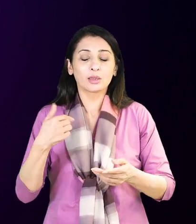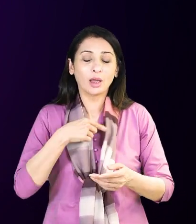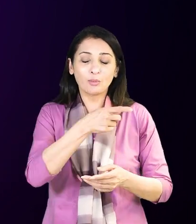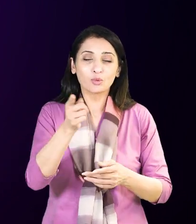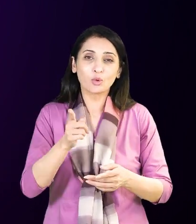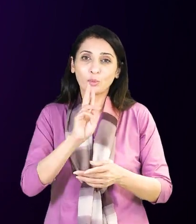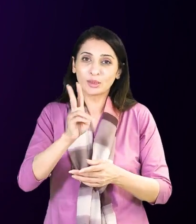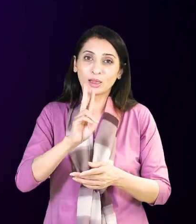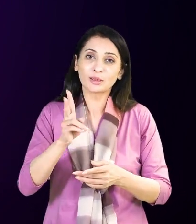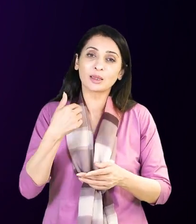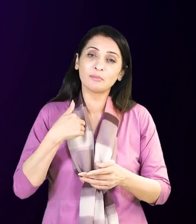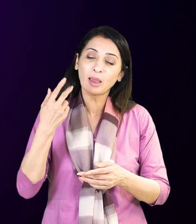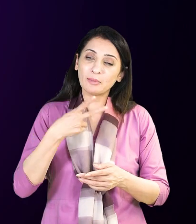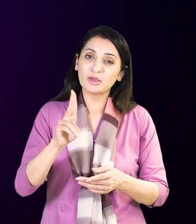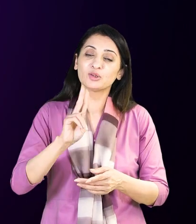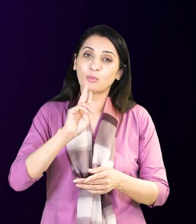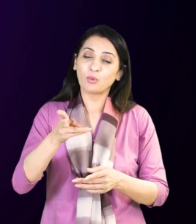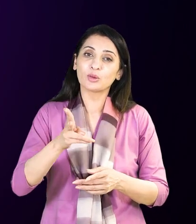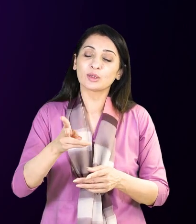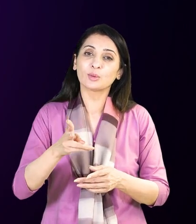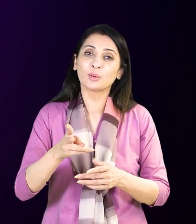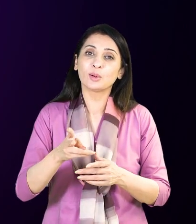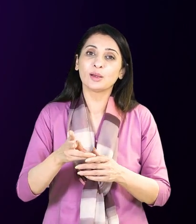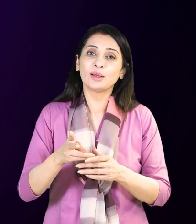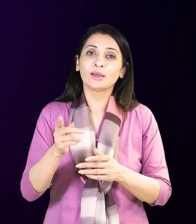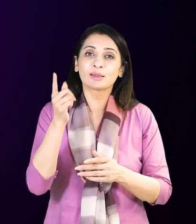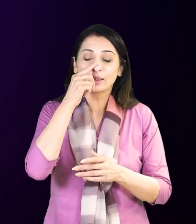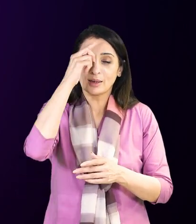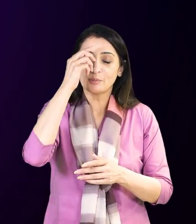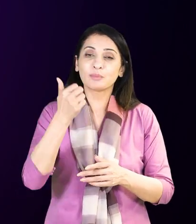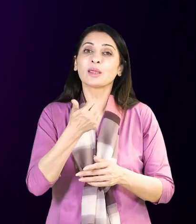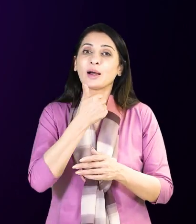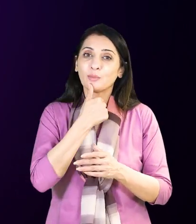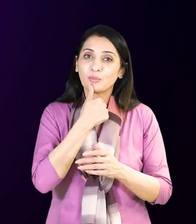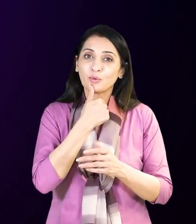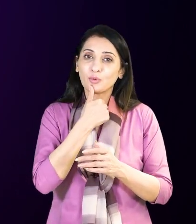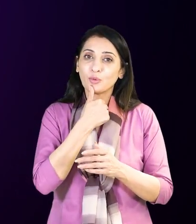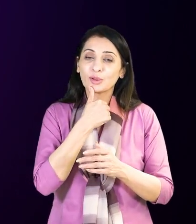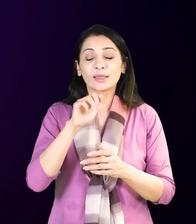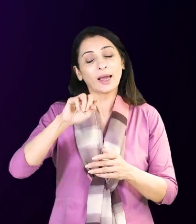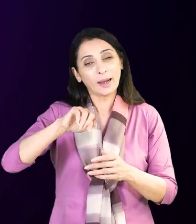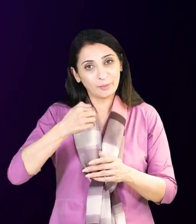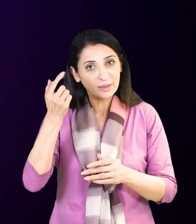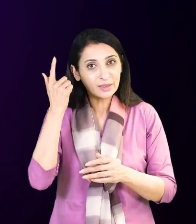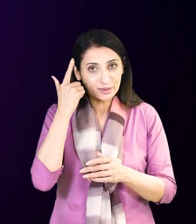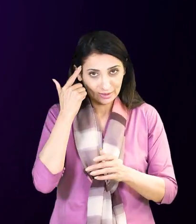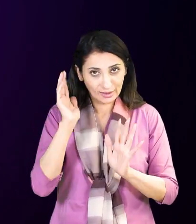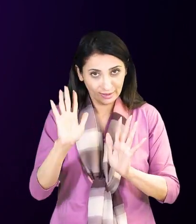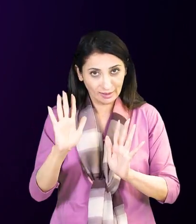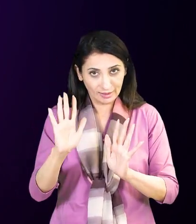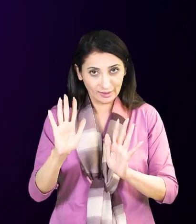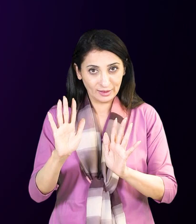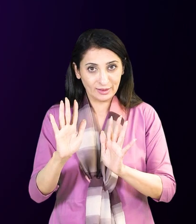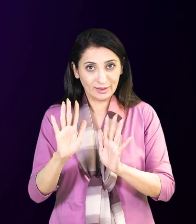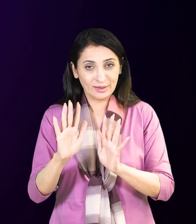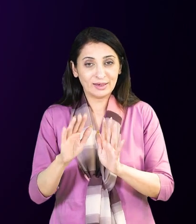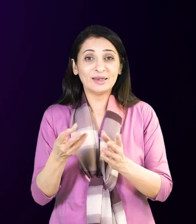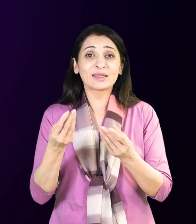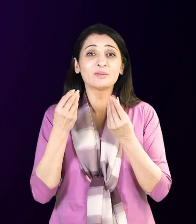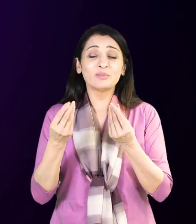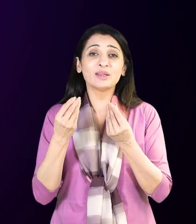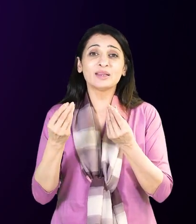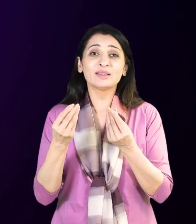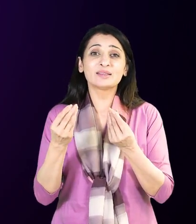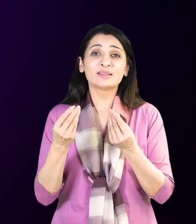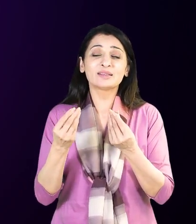करते हैं इस बात पे, फिर हम उनको कन्विंस करते हैं, बट आई ऑलवेज से वन थिंग, एट द एंड ऑफ द डे पेरेंट्स आर पेरेंट्स, आप अपनी इंस्टिंक्ट के साथ